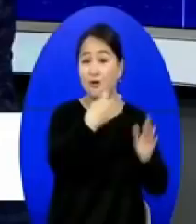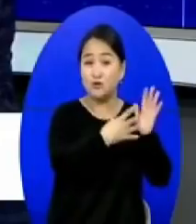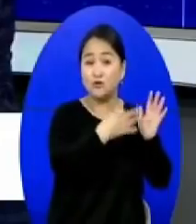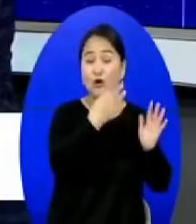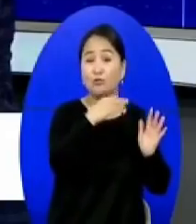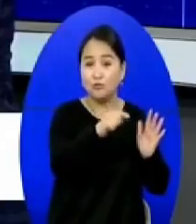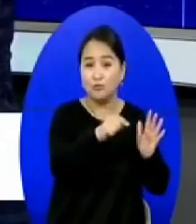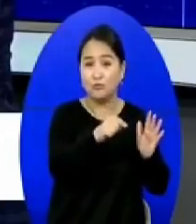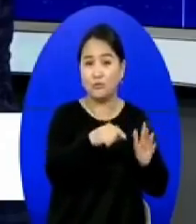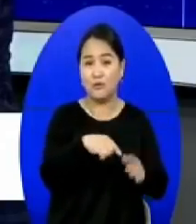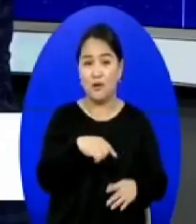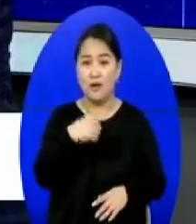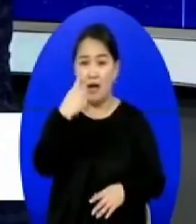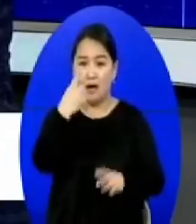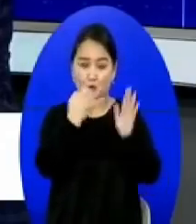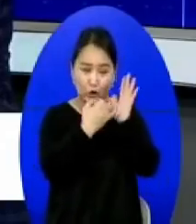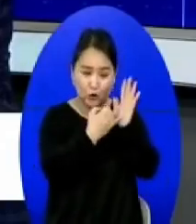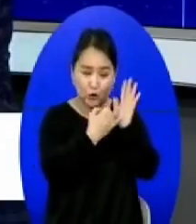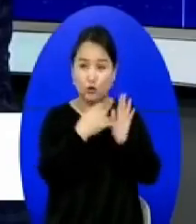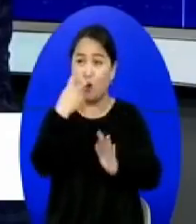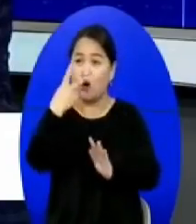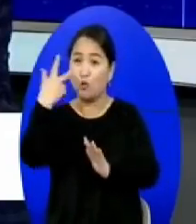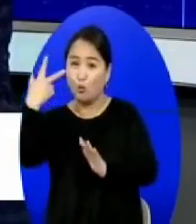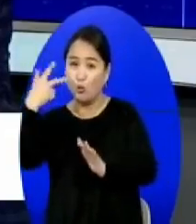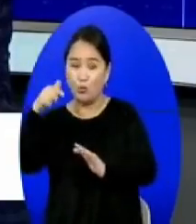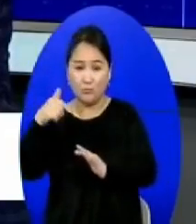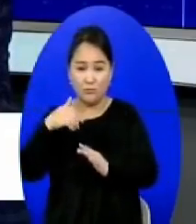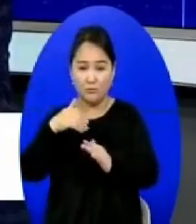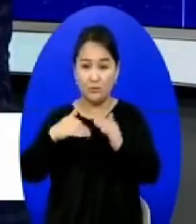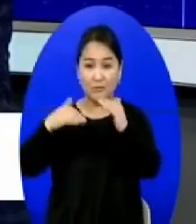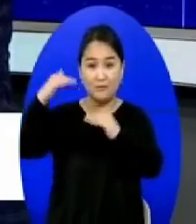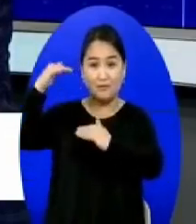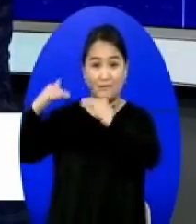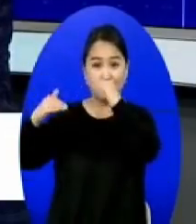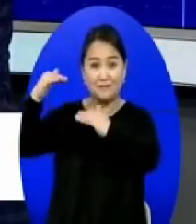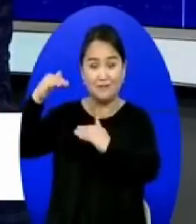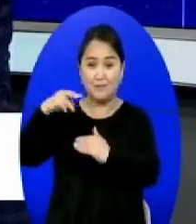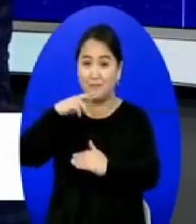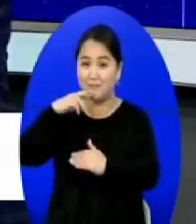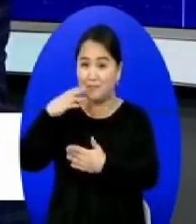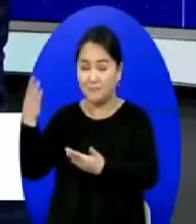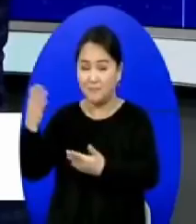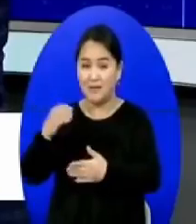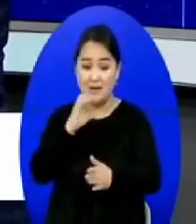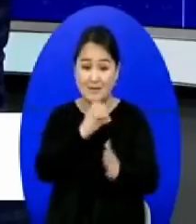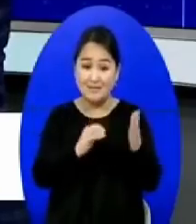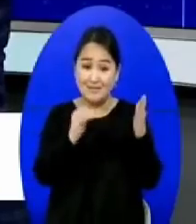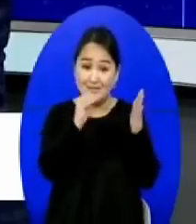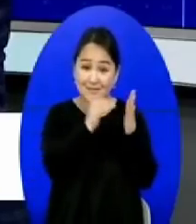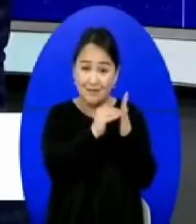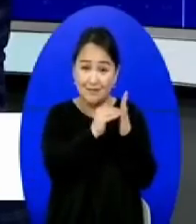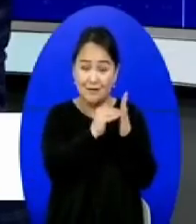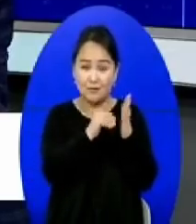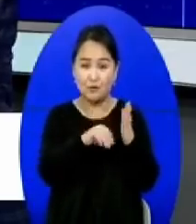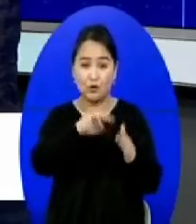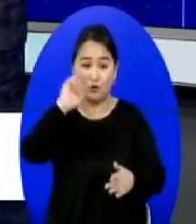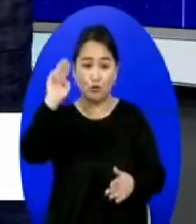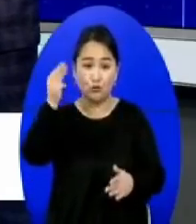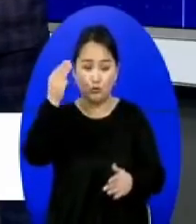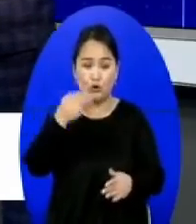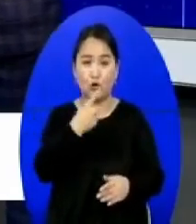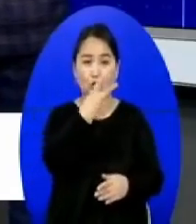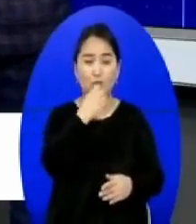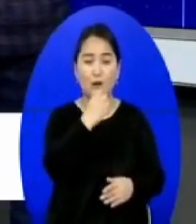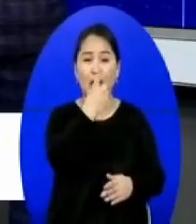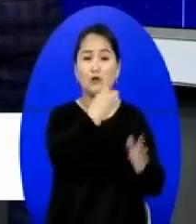нь 17-оноос 23 оны хооронд байсан үзүүлэлтийг тав хүн харж байна. Хэд зааж байгаа. Ер нь стандарт бол тодорхой хэмжээний яг 19-аас